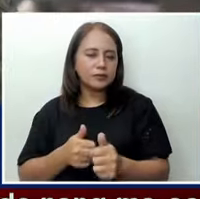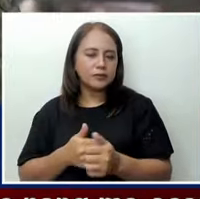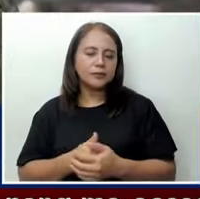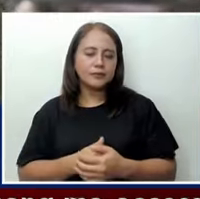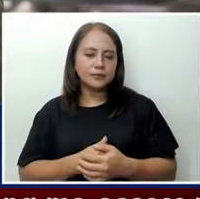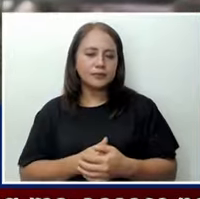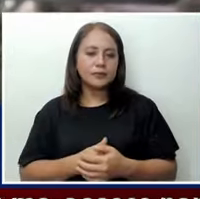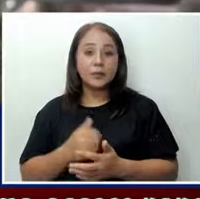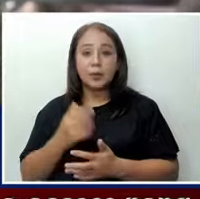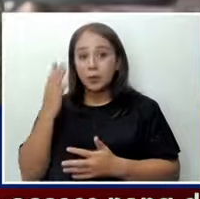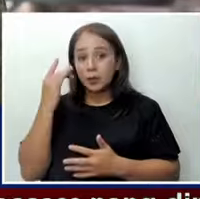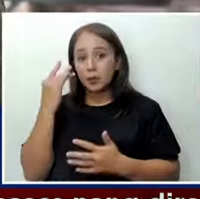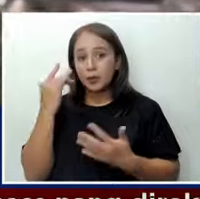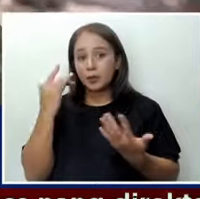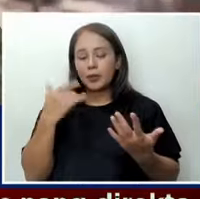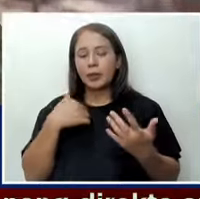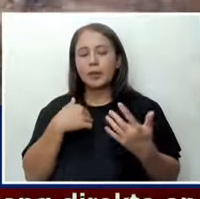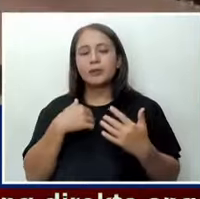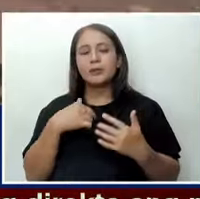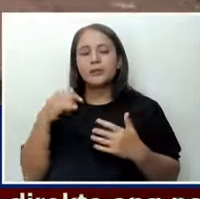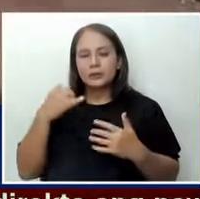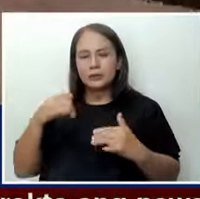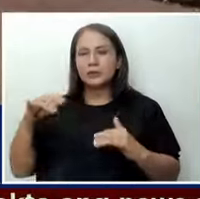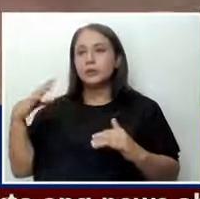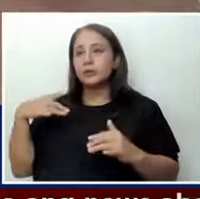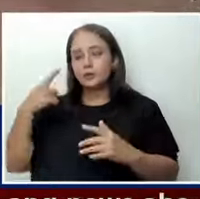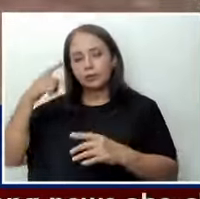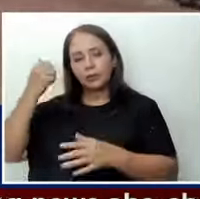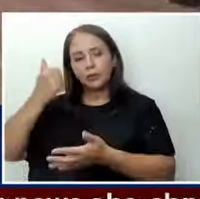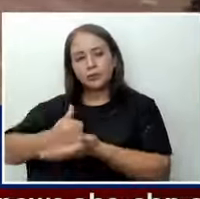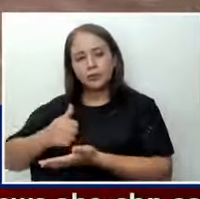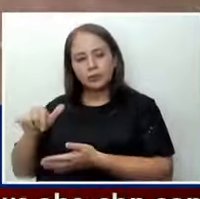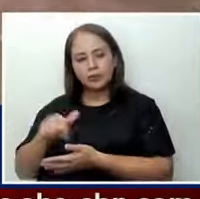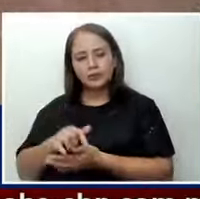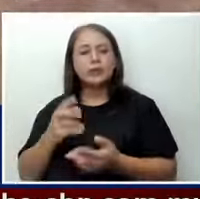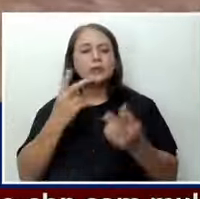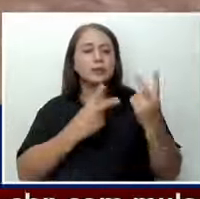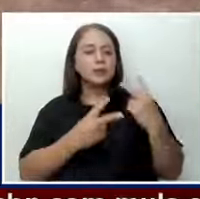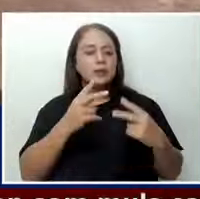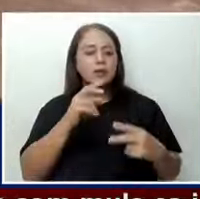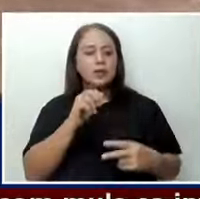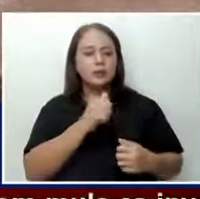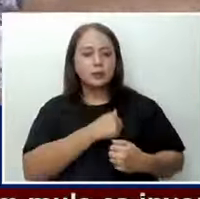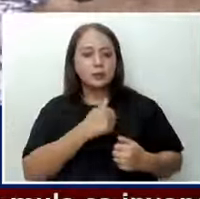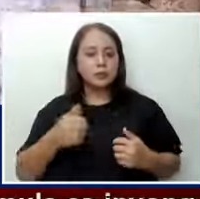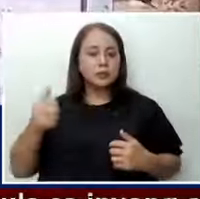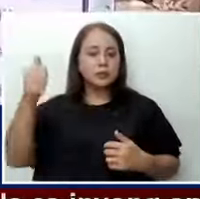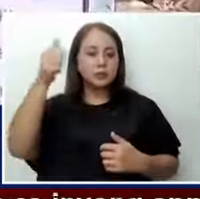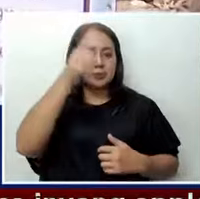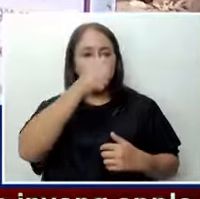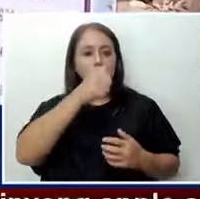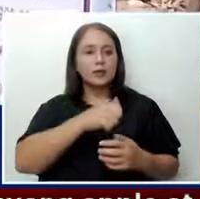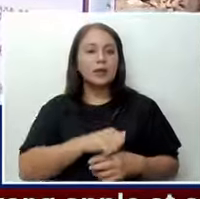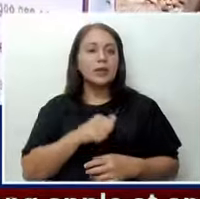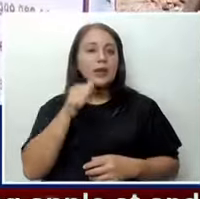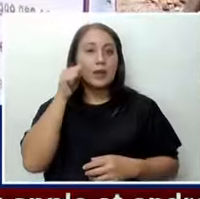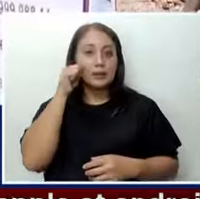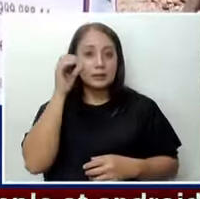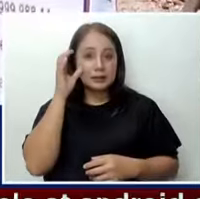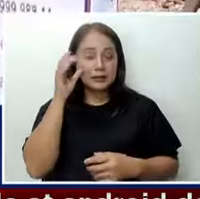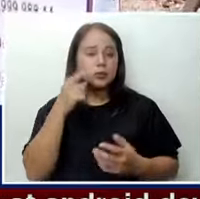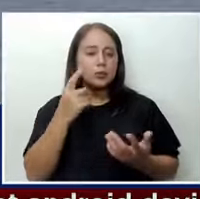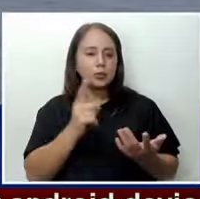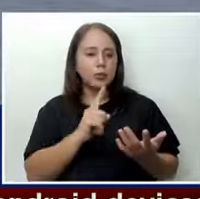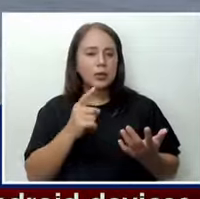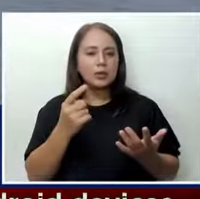Kasi subject to approval din. Binisita rin ni AFP Chief of Staff General Andres Centino ang